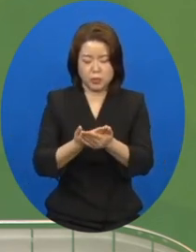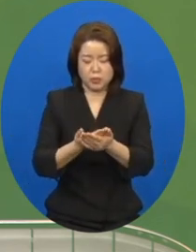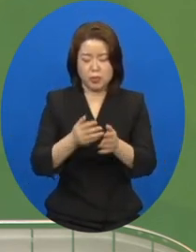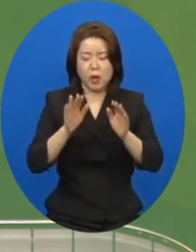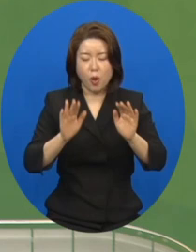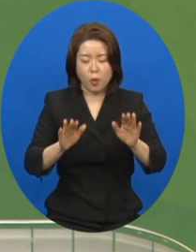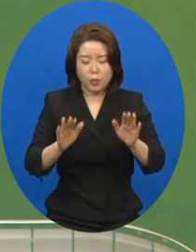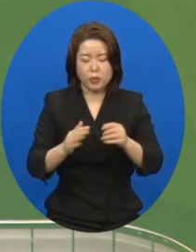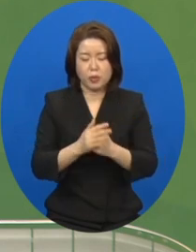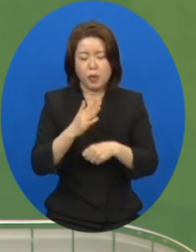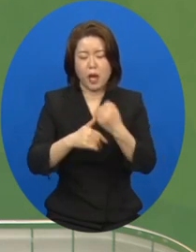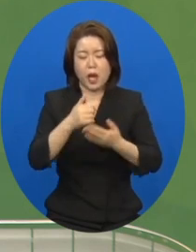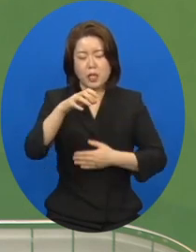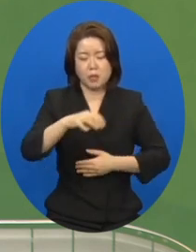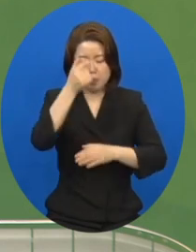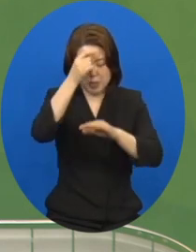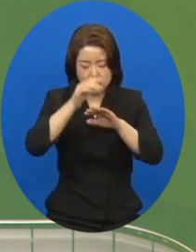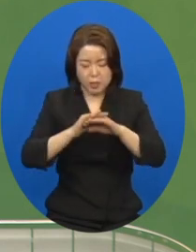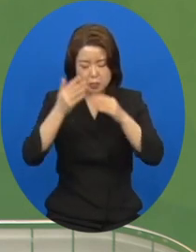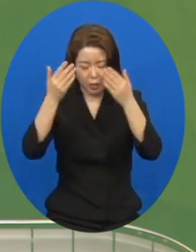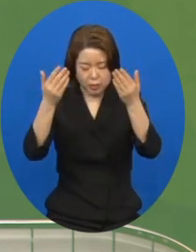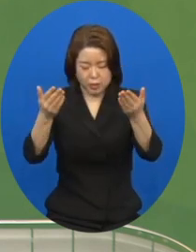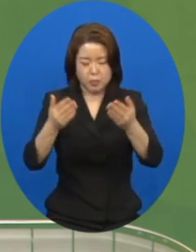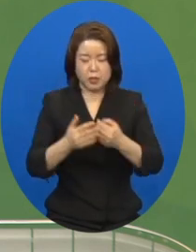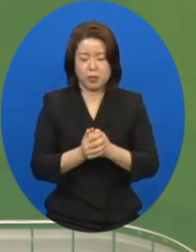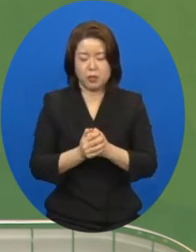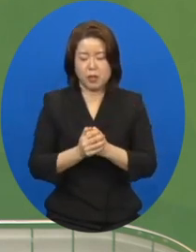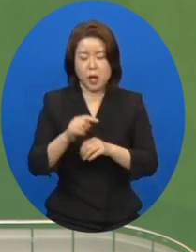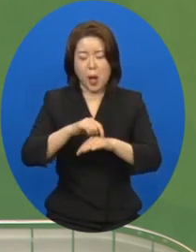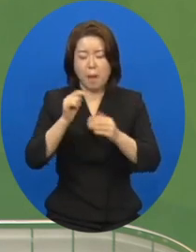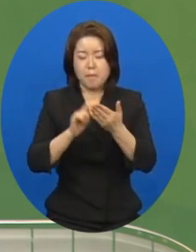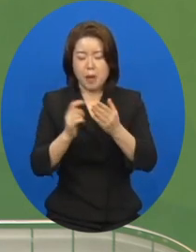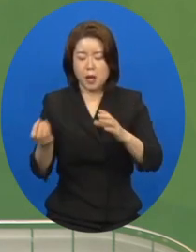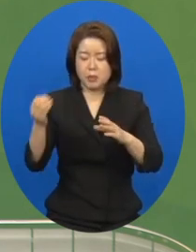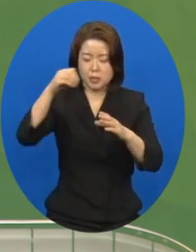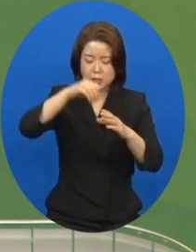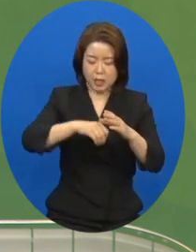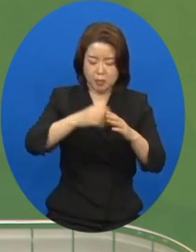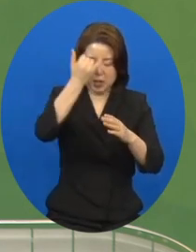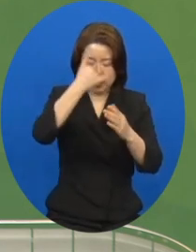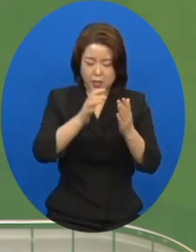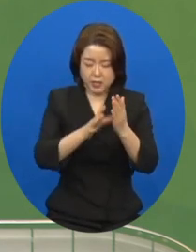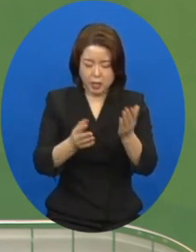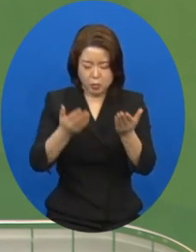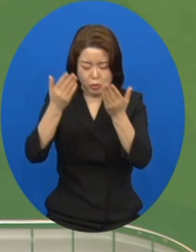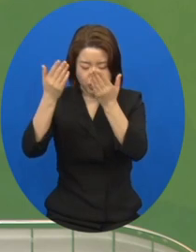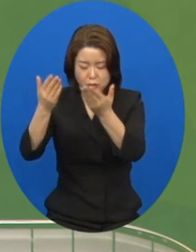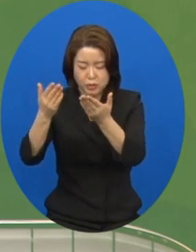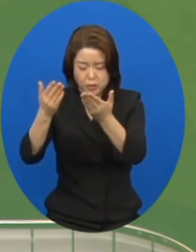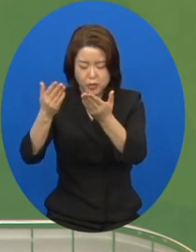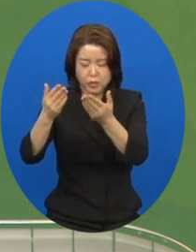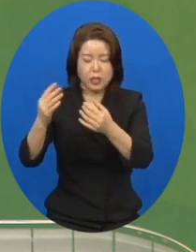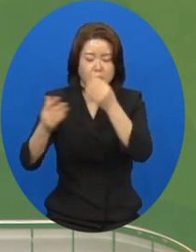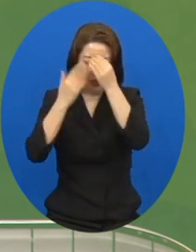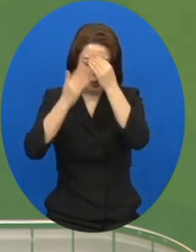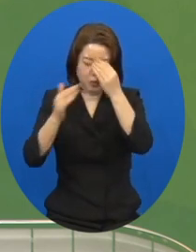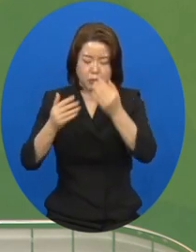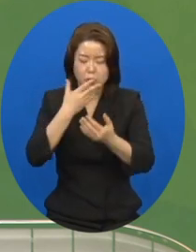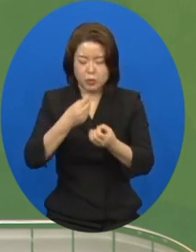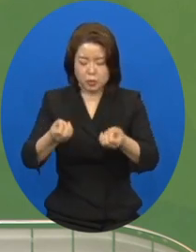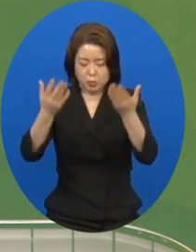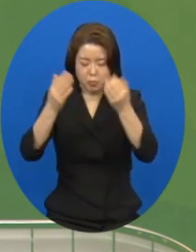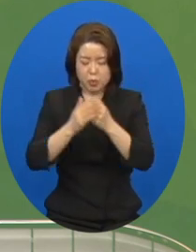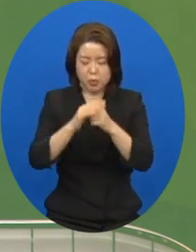오늘도 하나님 앞에 예배하며 마음을 담아 예물 드린 성도들을 축복합니다.